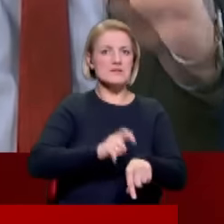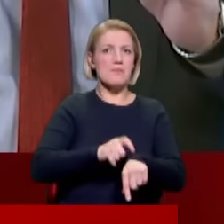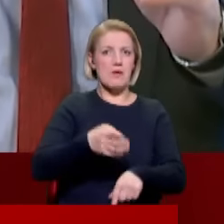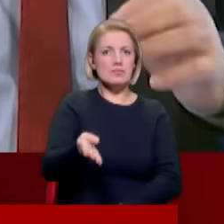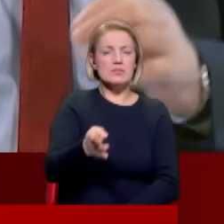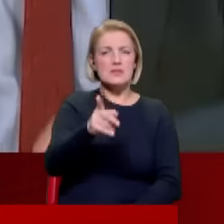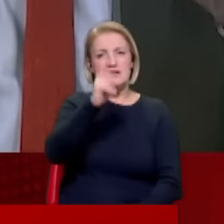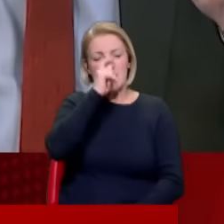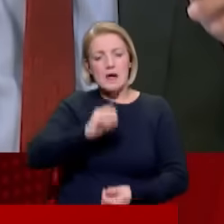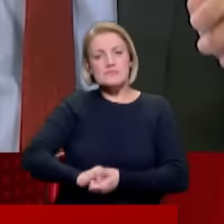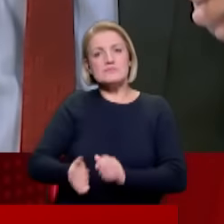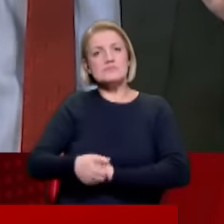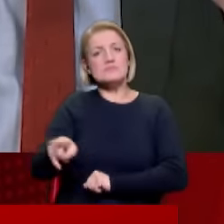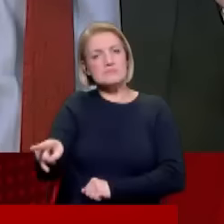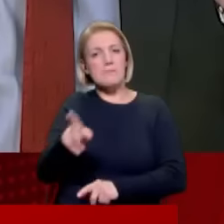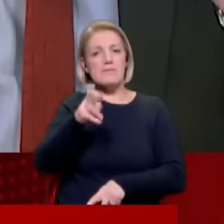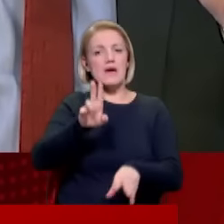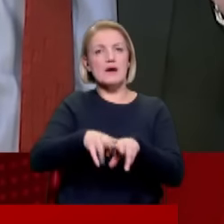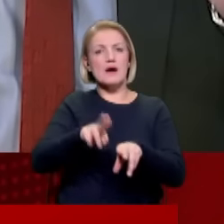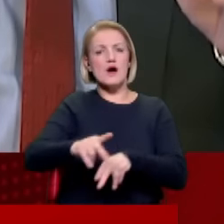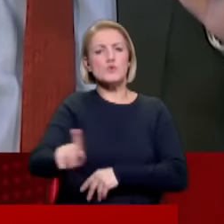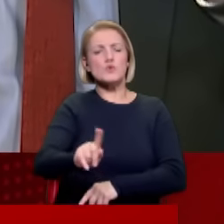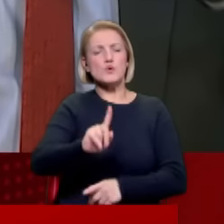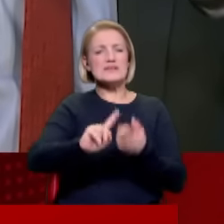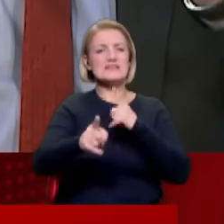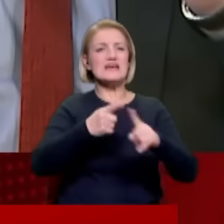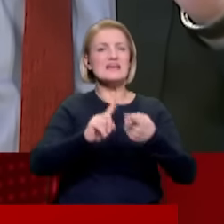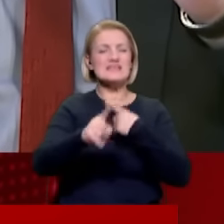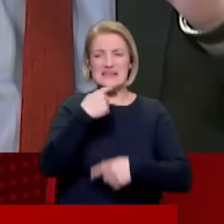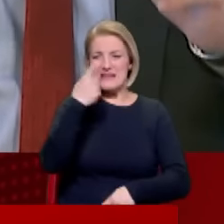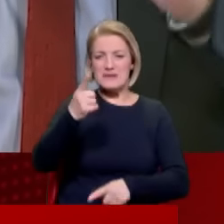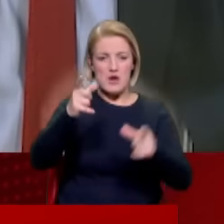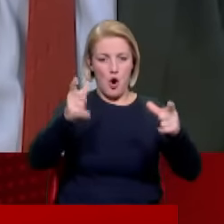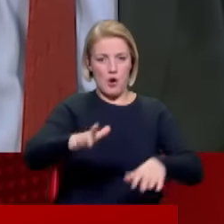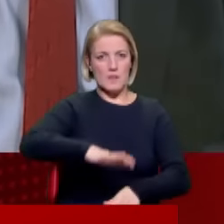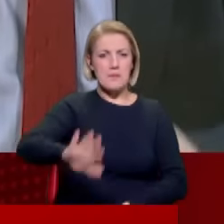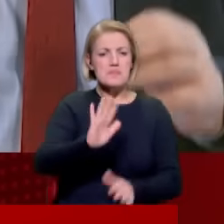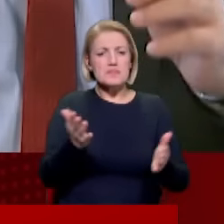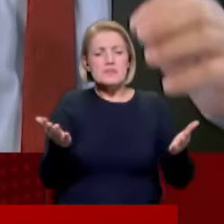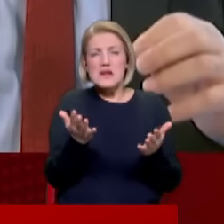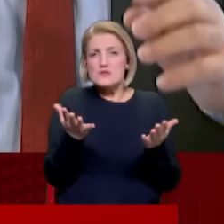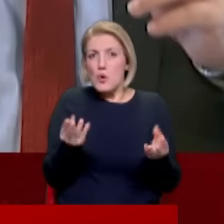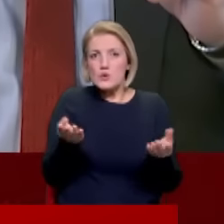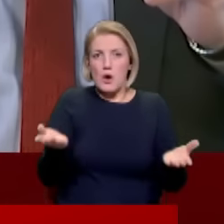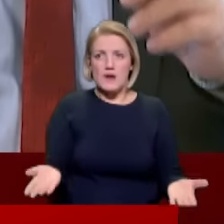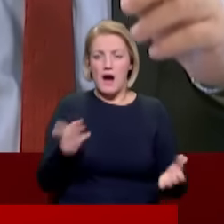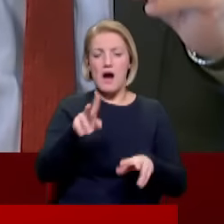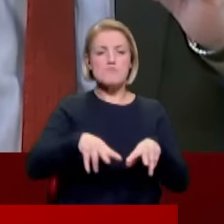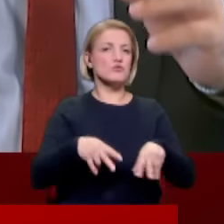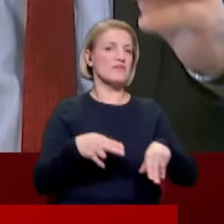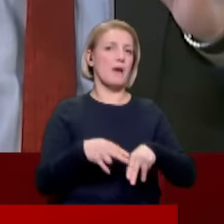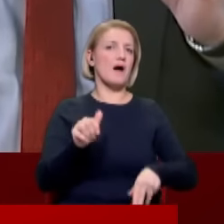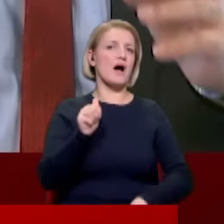saray yancısının PKK'ya Kürt siyasi hareketi dediği bir ortamda nasıl oluyor da